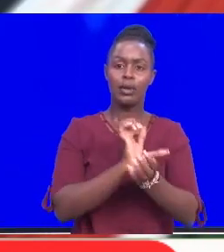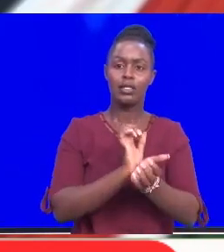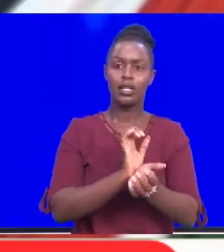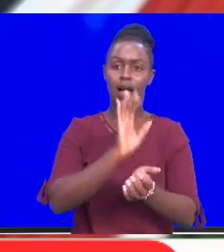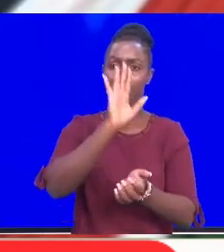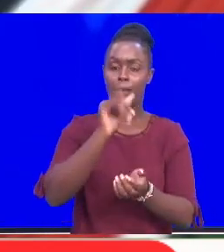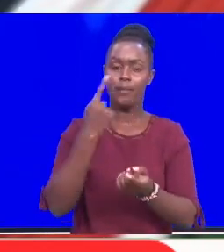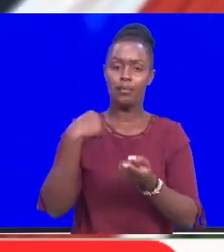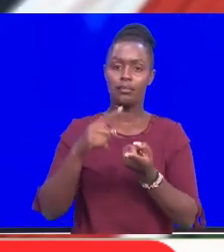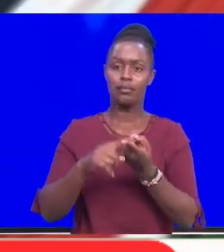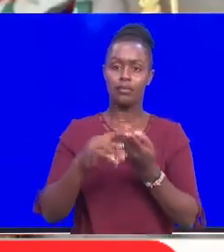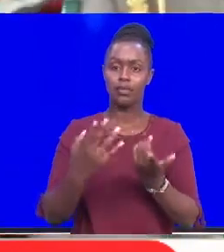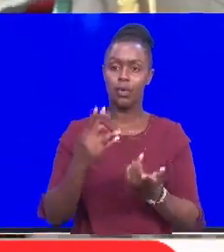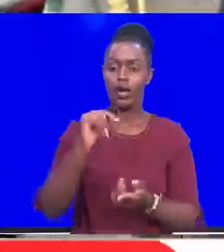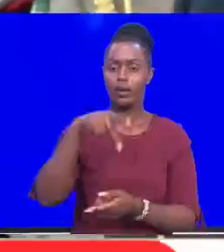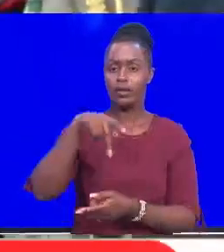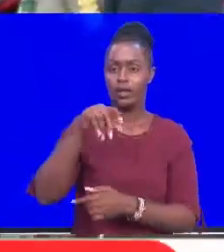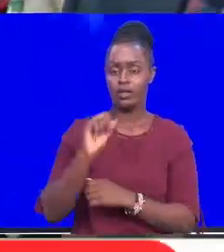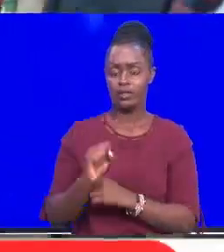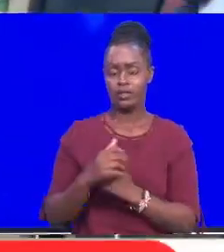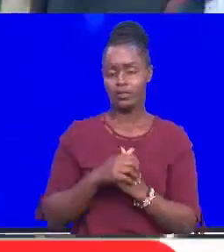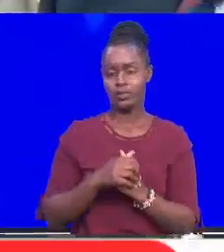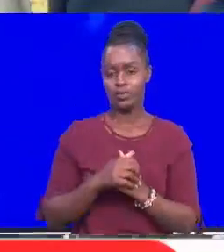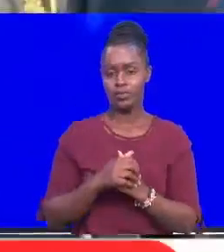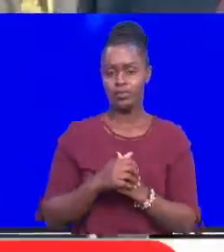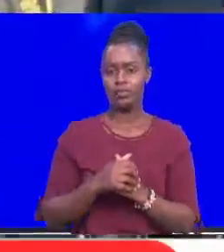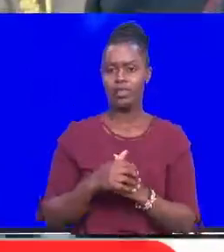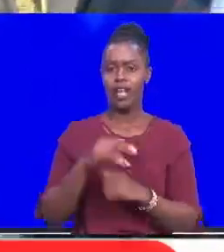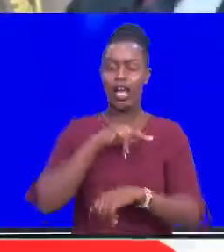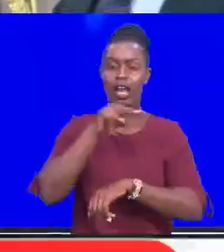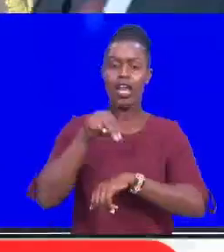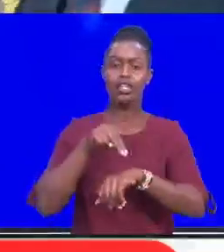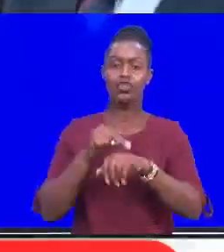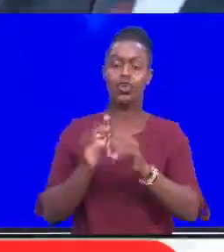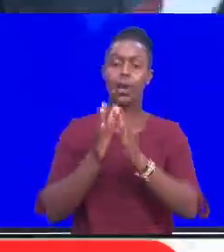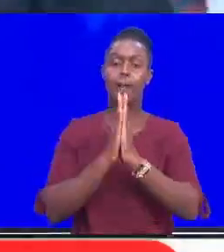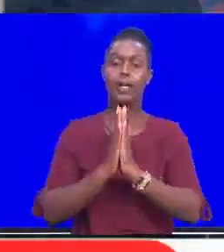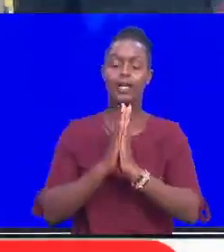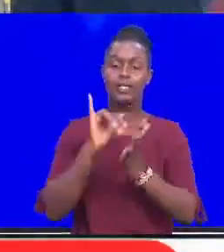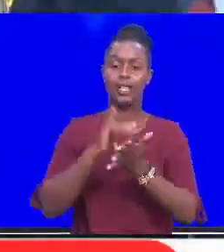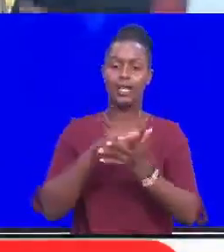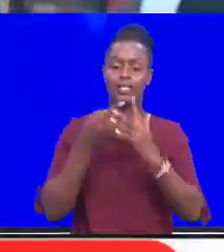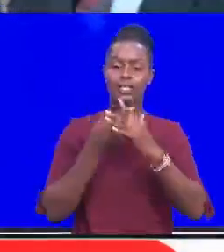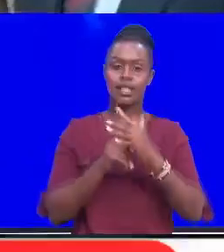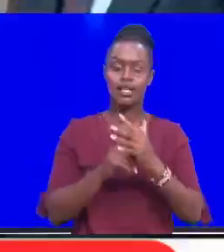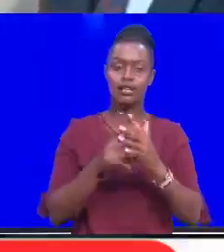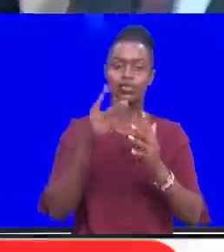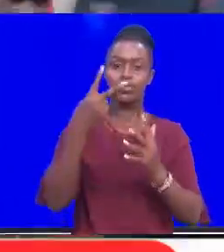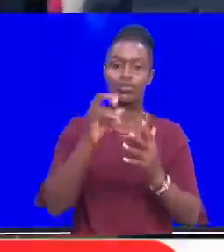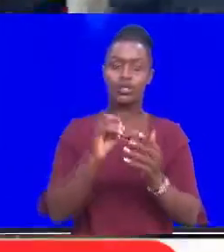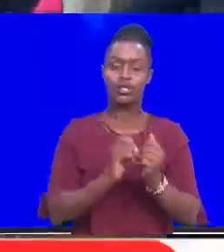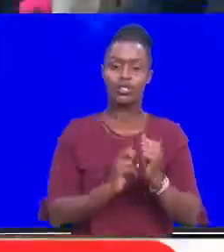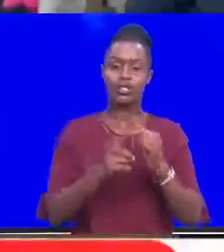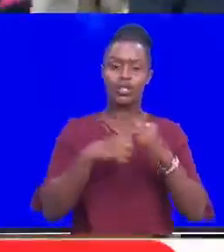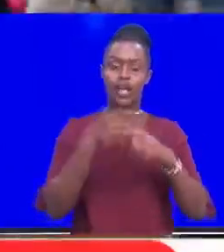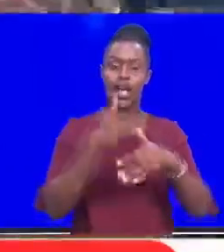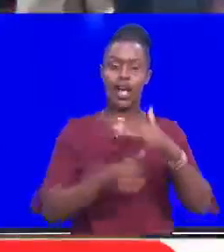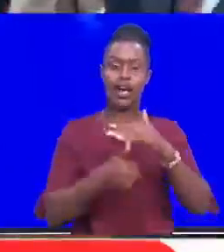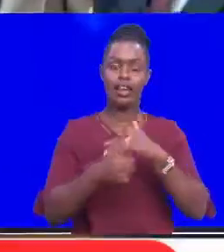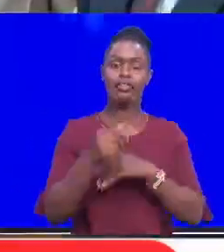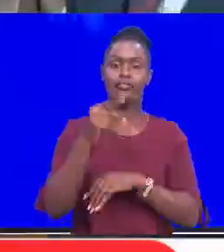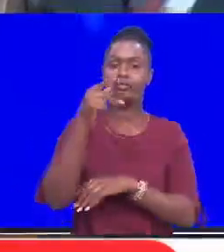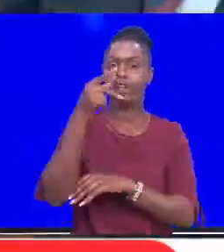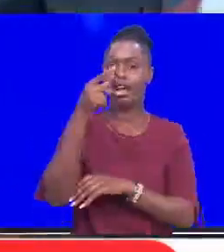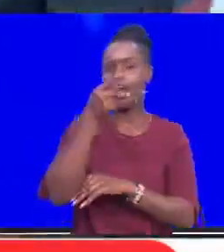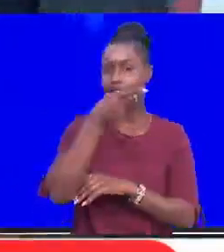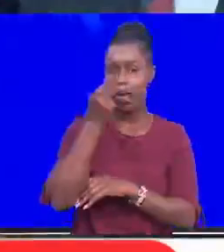for 12 years. Maombi ya kitaifa yaliyoanzishwa rasmi mwaka 2002 chini ya mwenyekiti Kalonzo Musyoka akiwa waziri